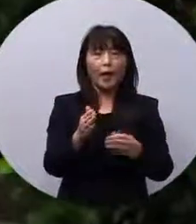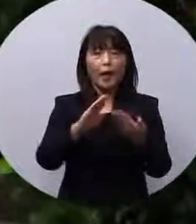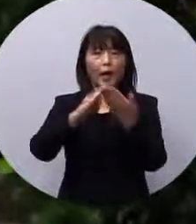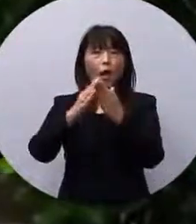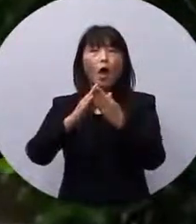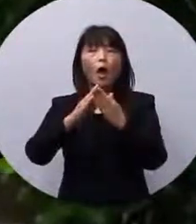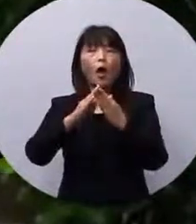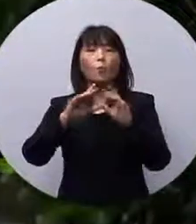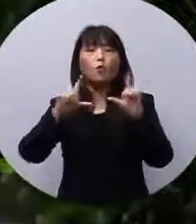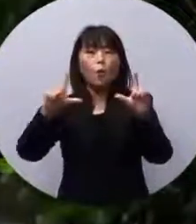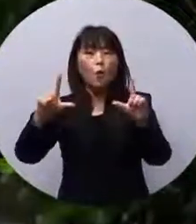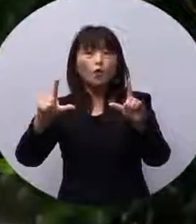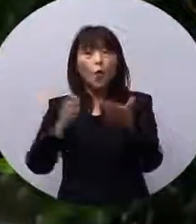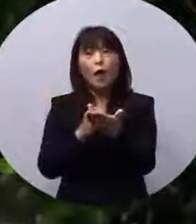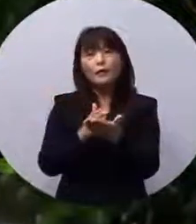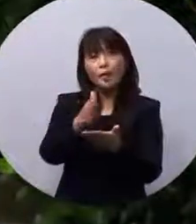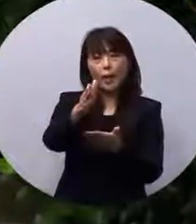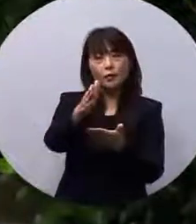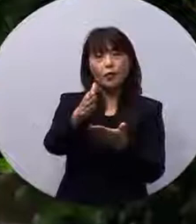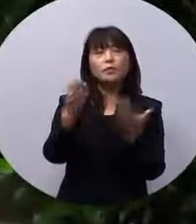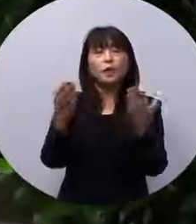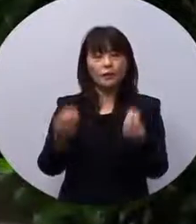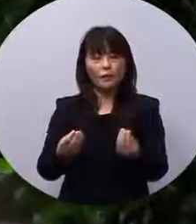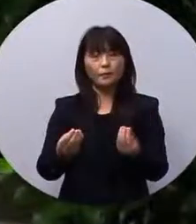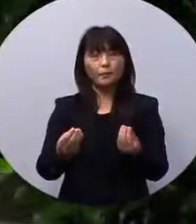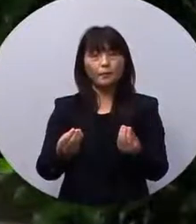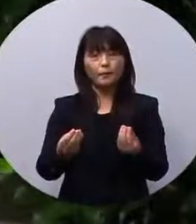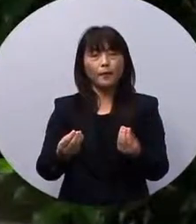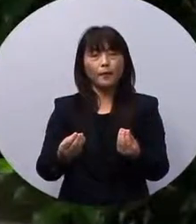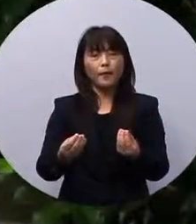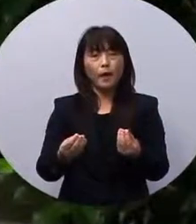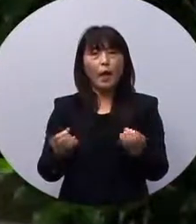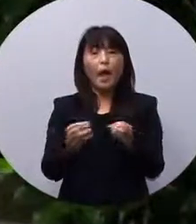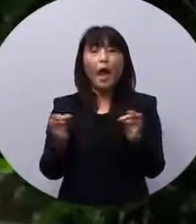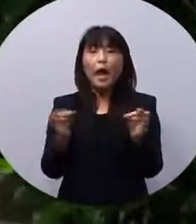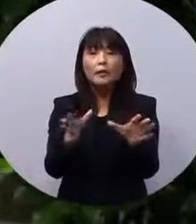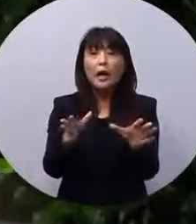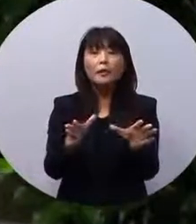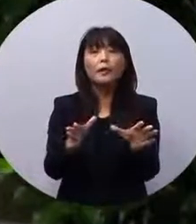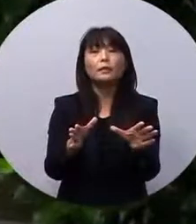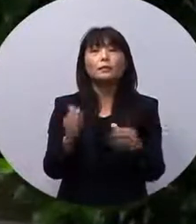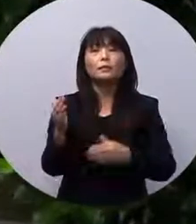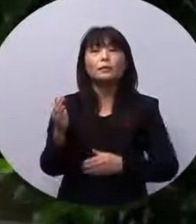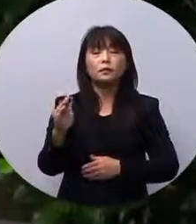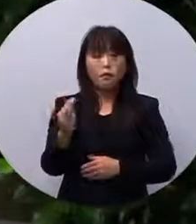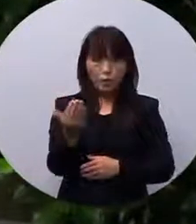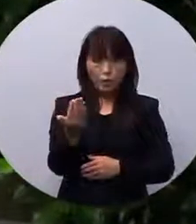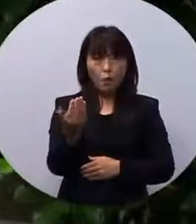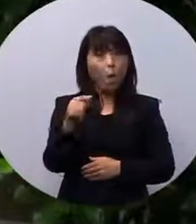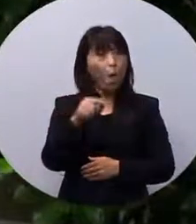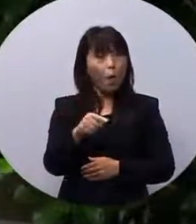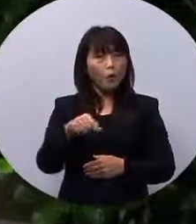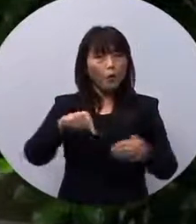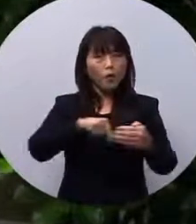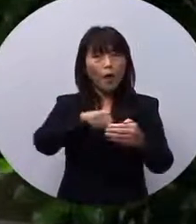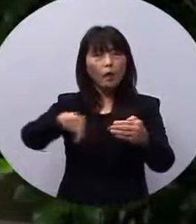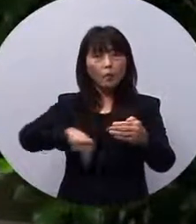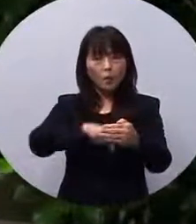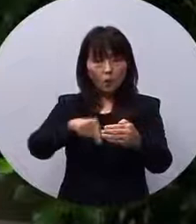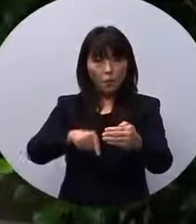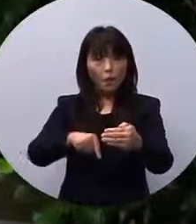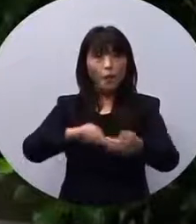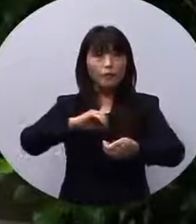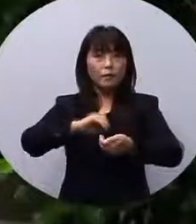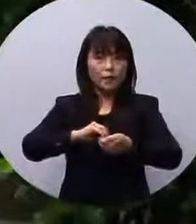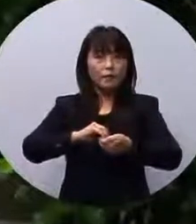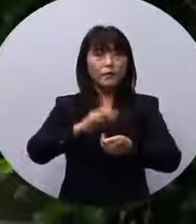まった、ところで、ございます。まだ始まった、ばかりではございますけれども、このプロモーションをぜひ